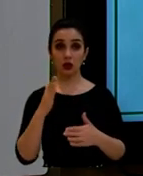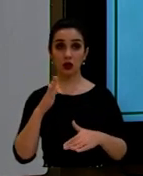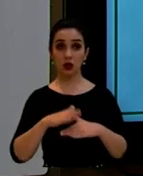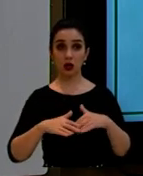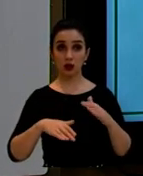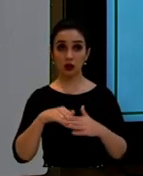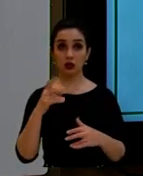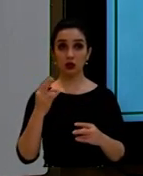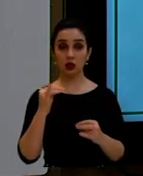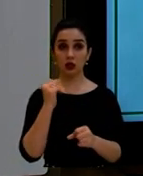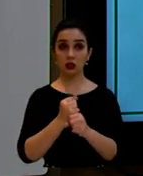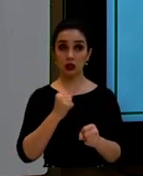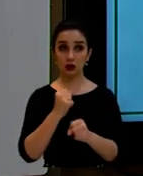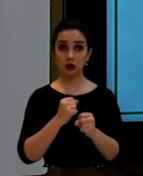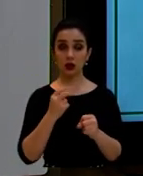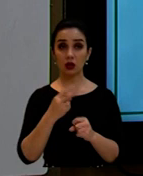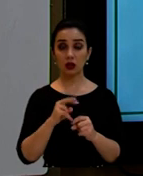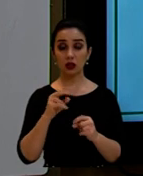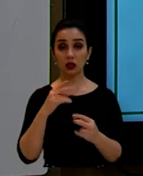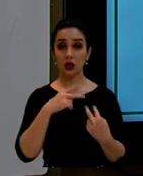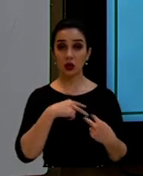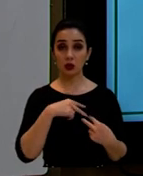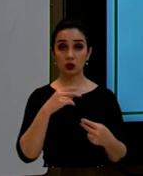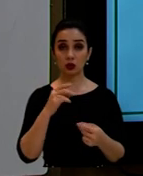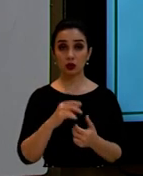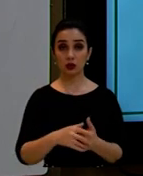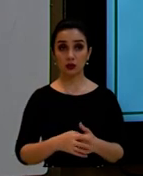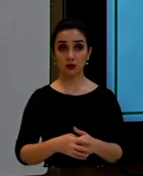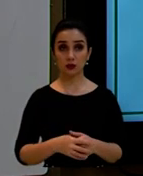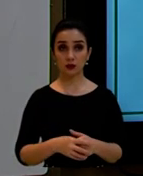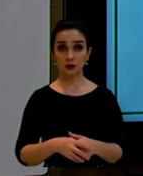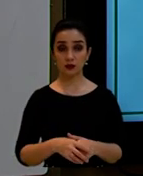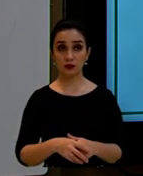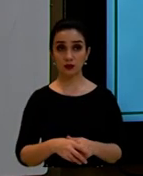руки для изготовления орудий труда.